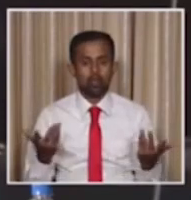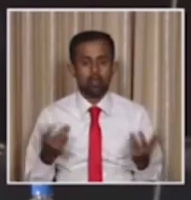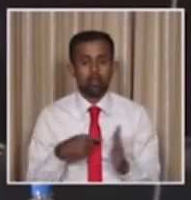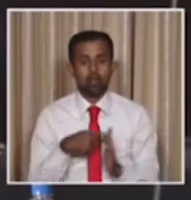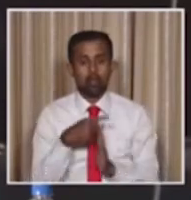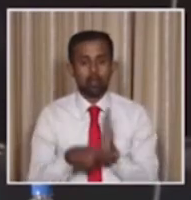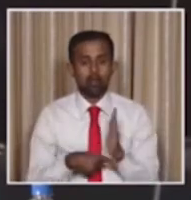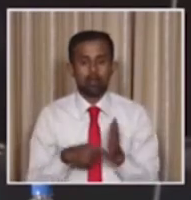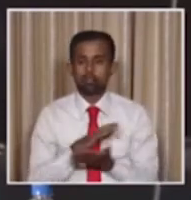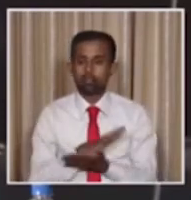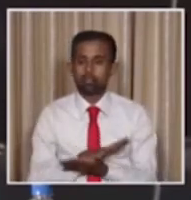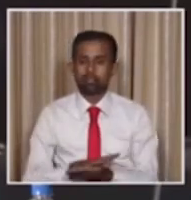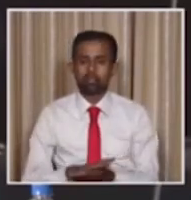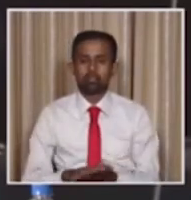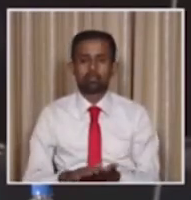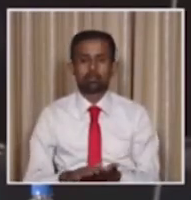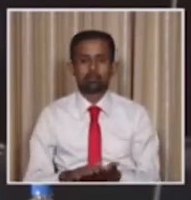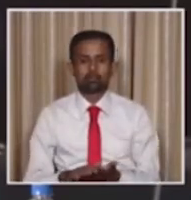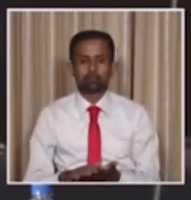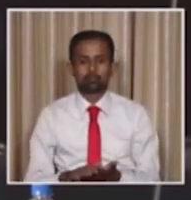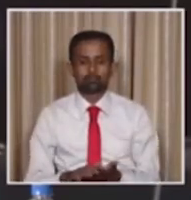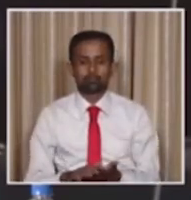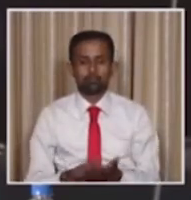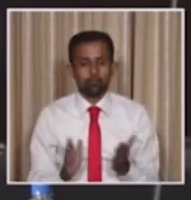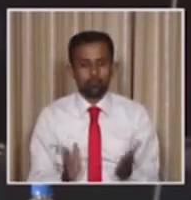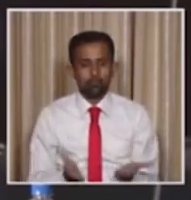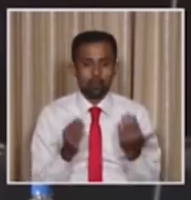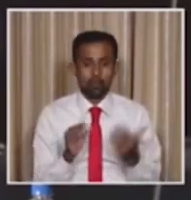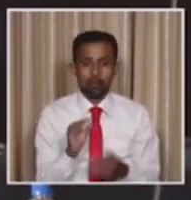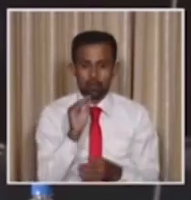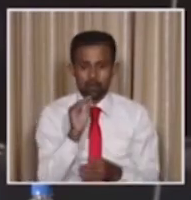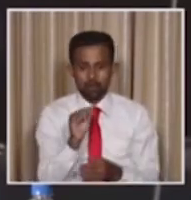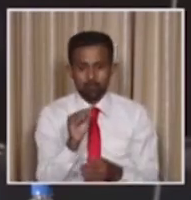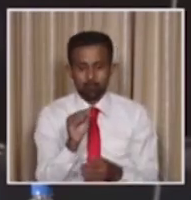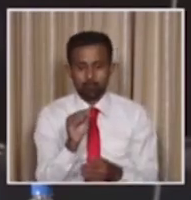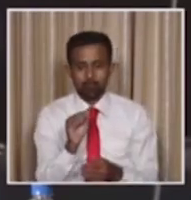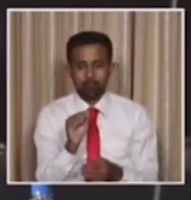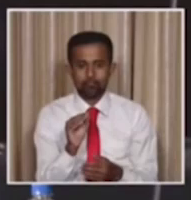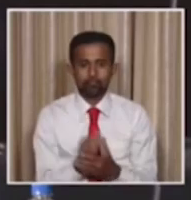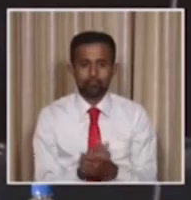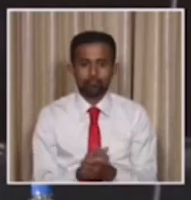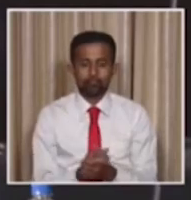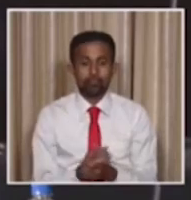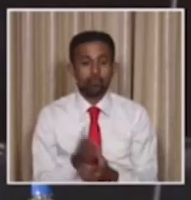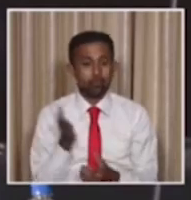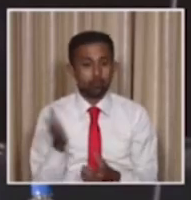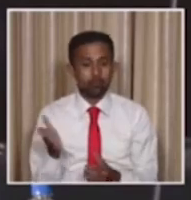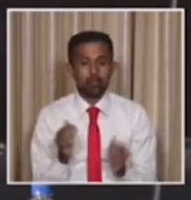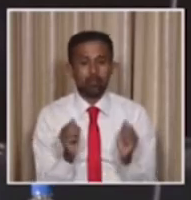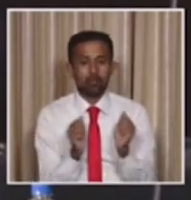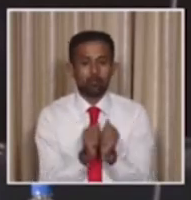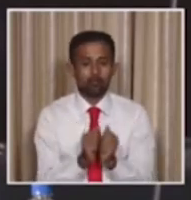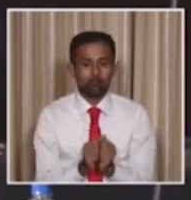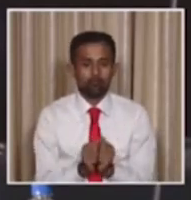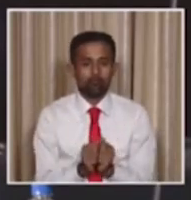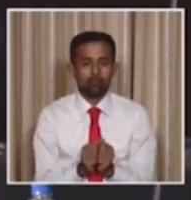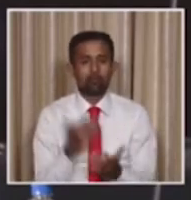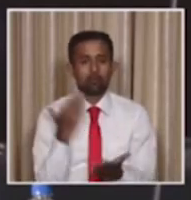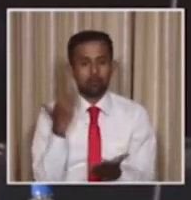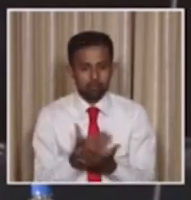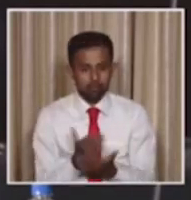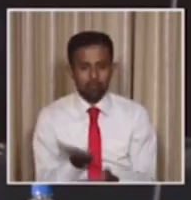விஷயங்களை செய்ய வேண்டும் என்பதே என்னுடைய கருத்தாக இந்த நேரத்தில் இருக்கிறது என்பதை நான் தெரிவித்துக் கொள்ள விரும்புகின்றேன். ஆகவே சர்வஜன வாக்குரிமை இந்த நாட்டிலே